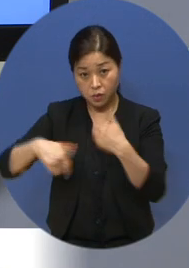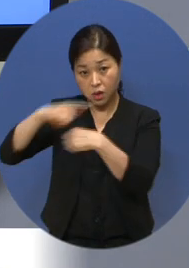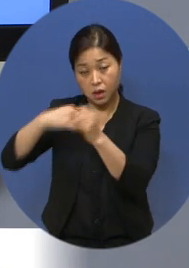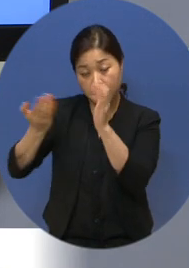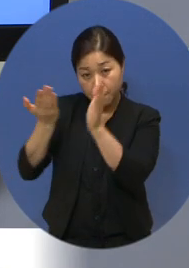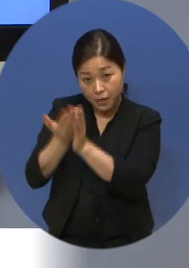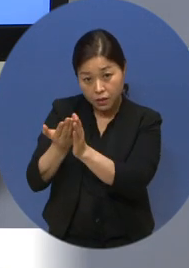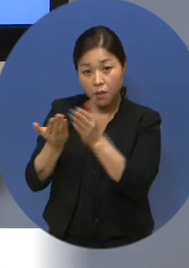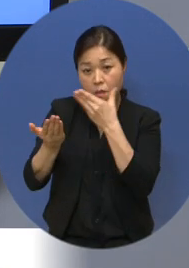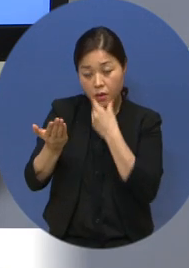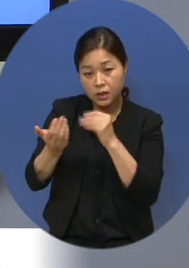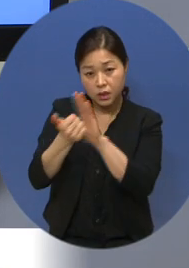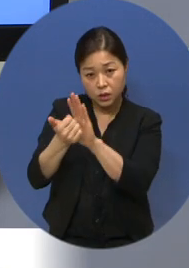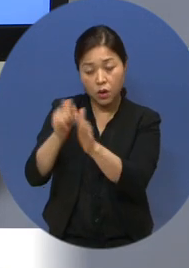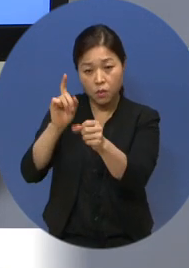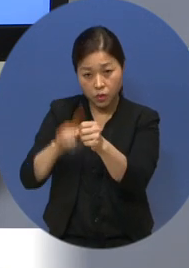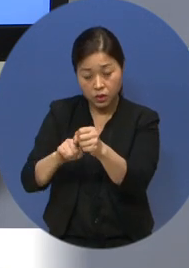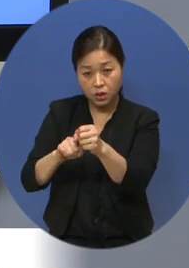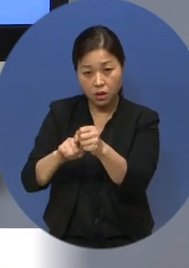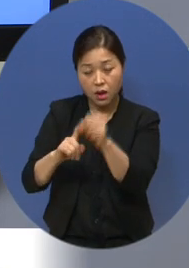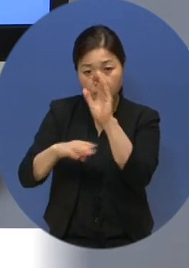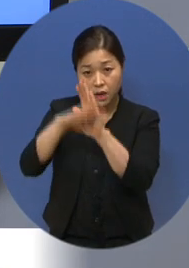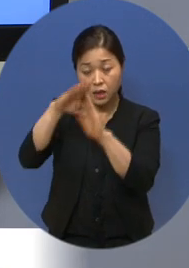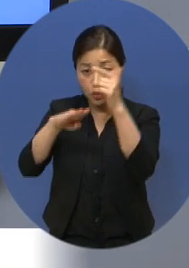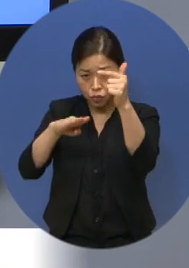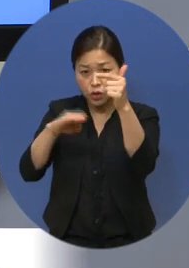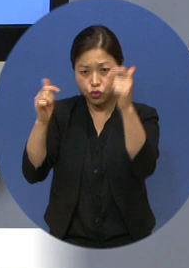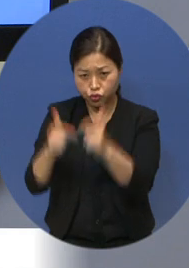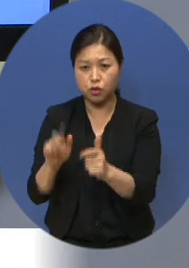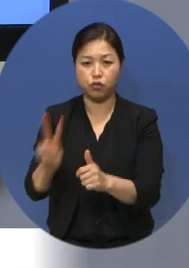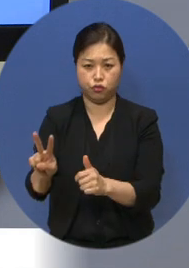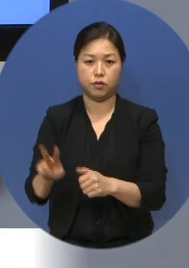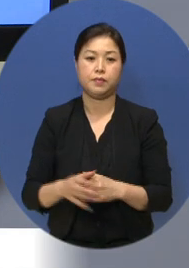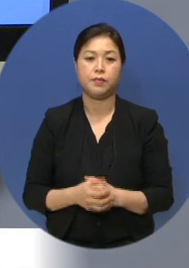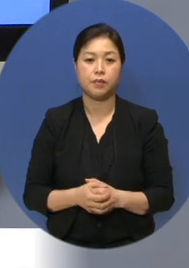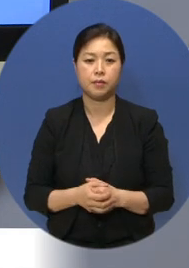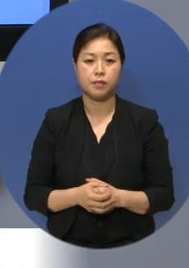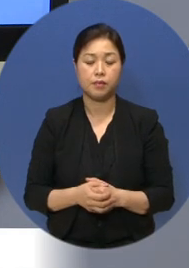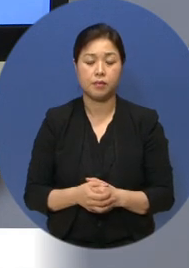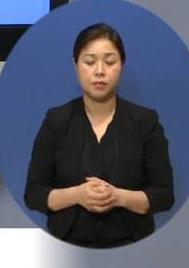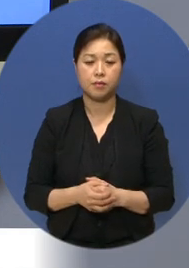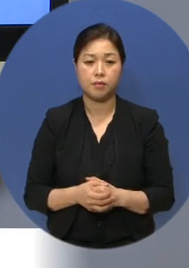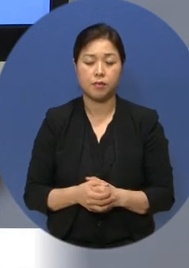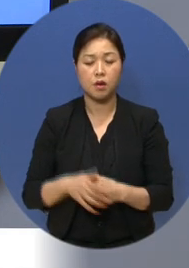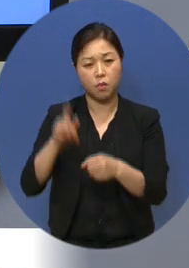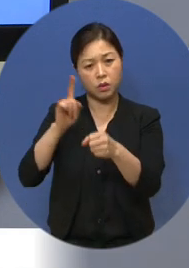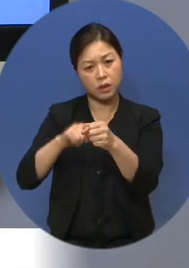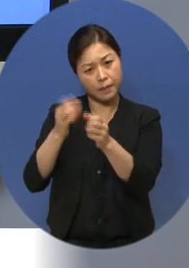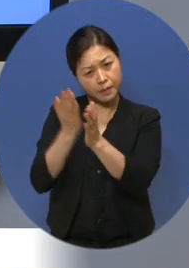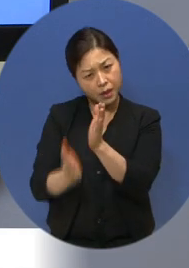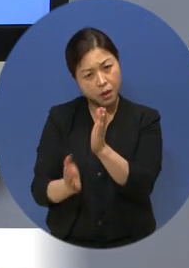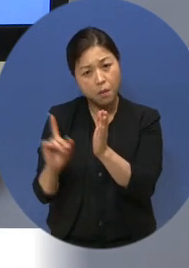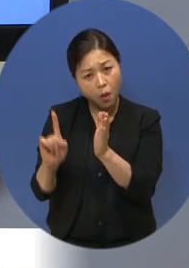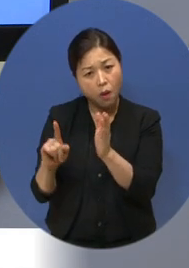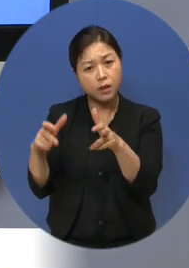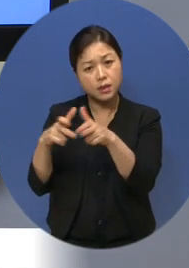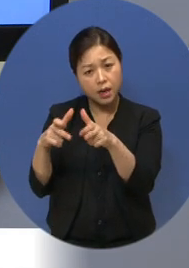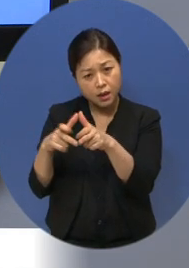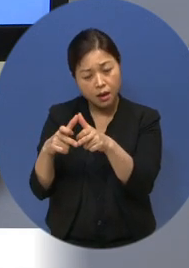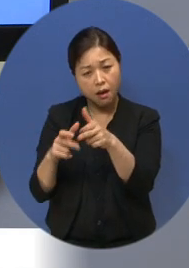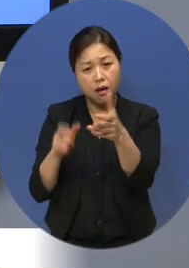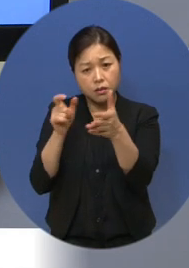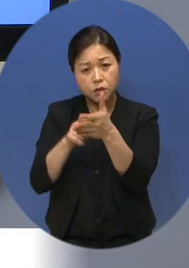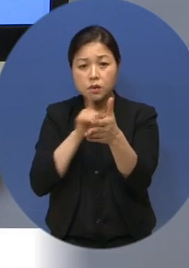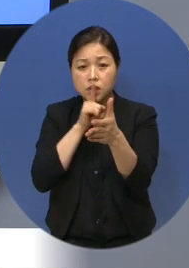복지 제공을 위해 2단계로 축소 됐습니다 이러한 취지와 달리 여전히 장애인등록 신청